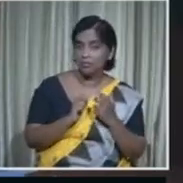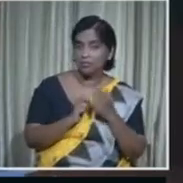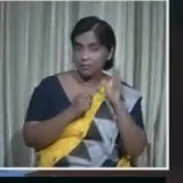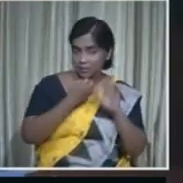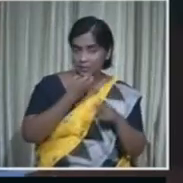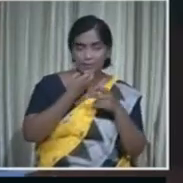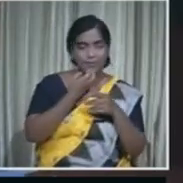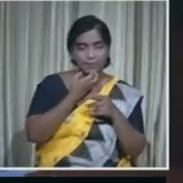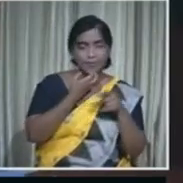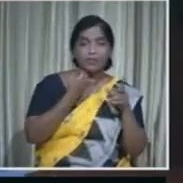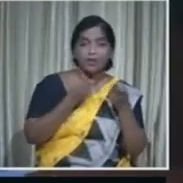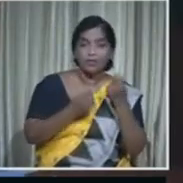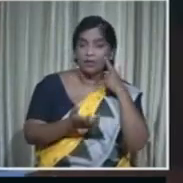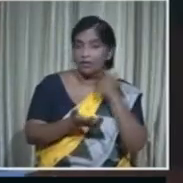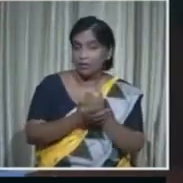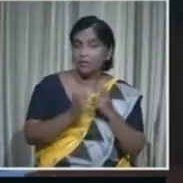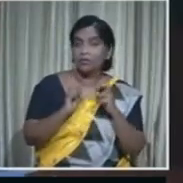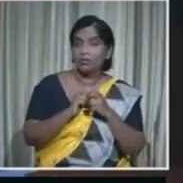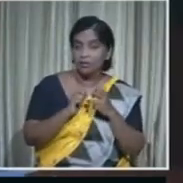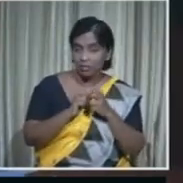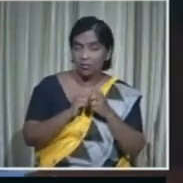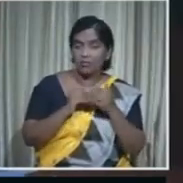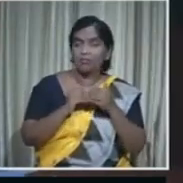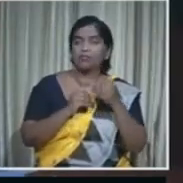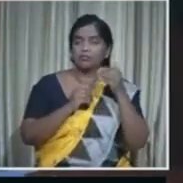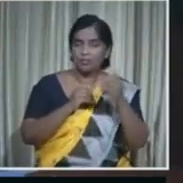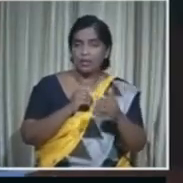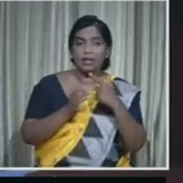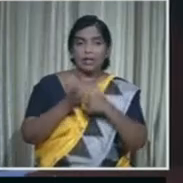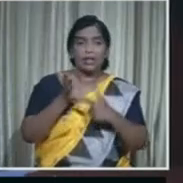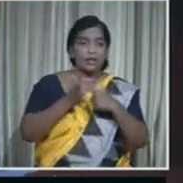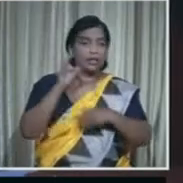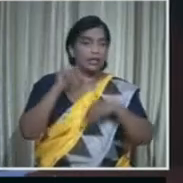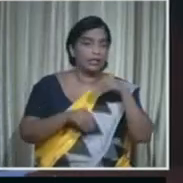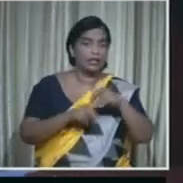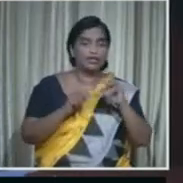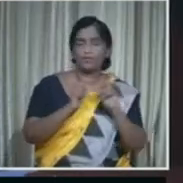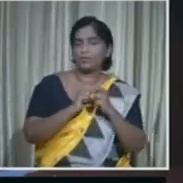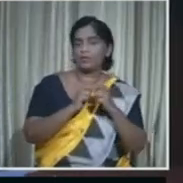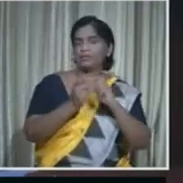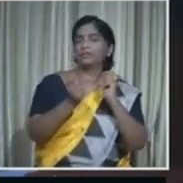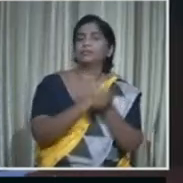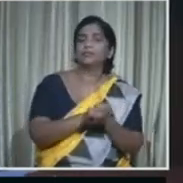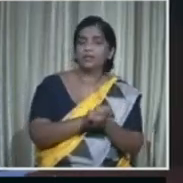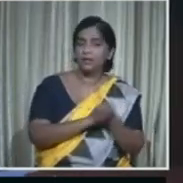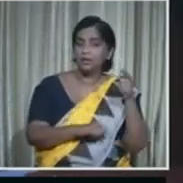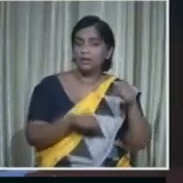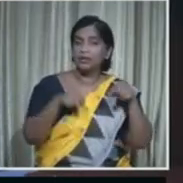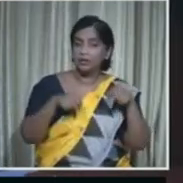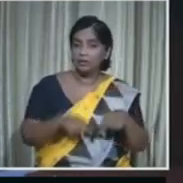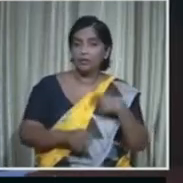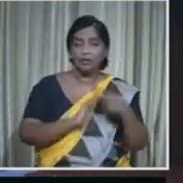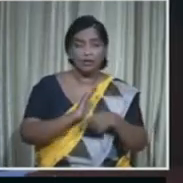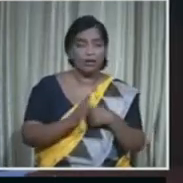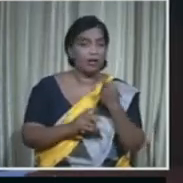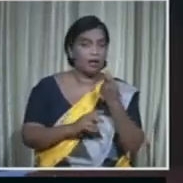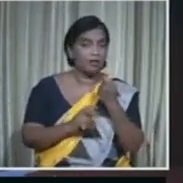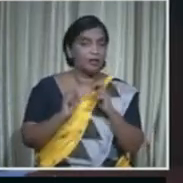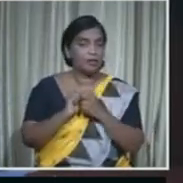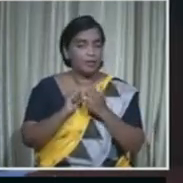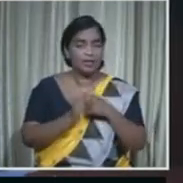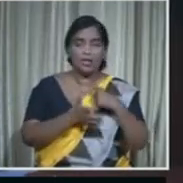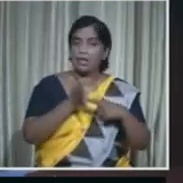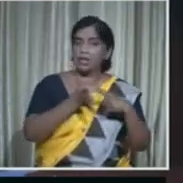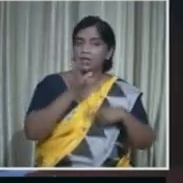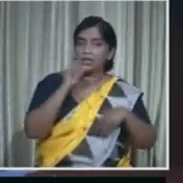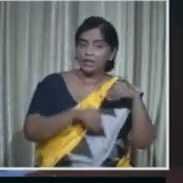නැහැ. ආර්ථික අර්බුදයක් එක් කඩයිමකදී දේශපාලන අර්බුදයක් බවට පරිවර්තනය වෙනවා. එනිසා දැන් අපේ රටේ ආර්ථික අර්බුදයක් සහ දේශපාලන